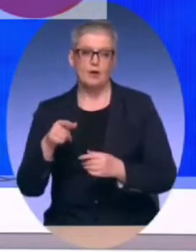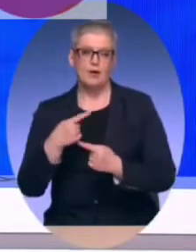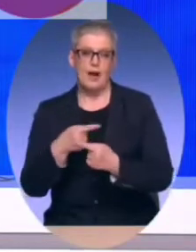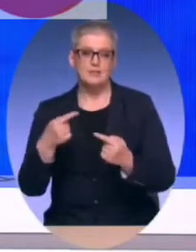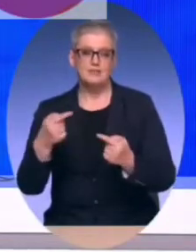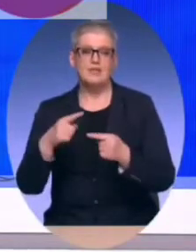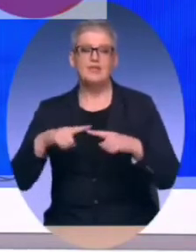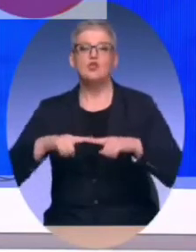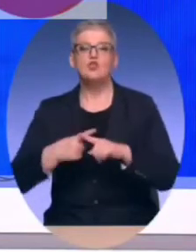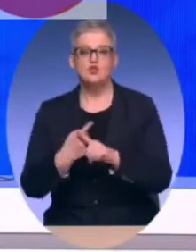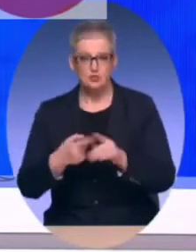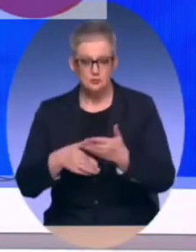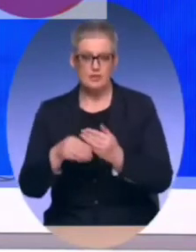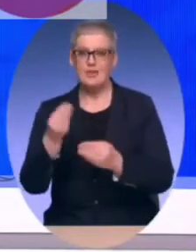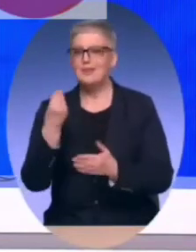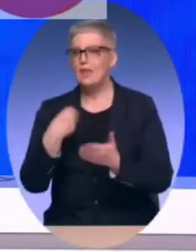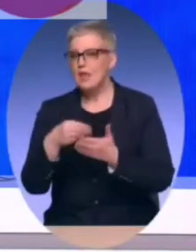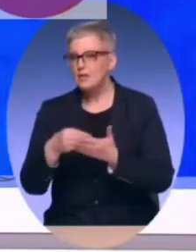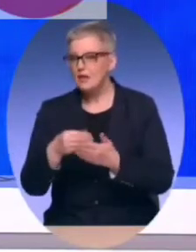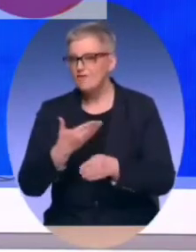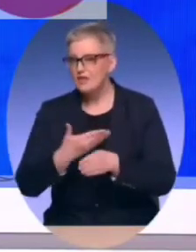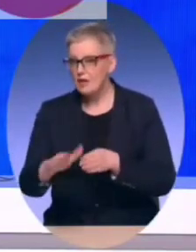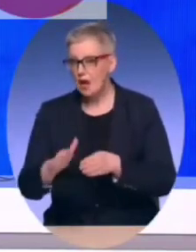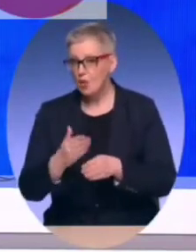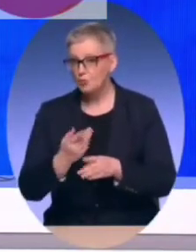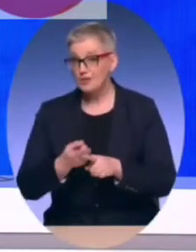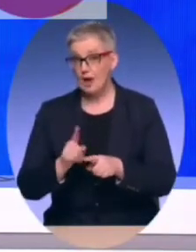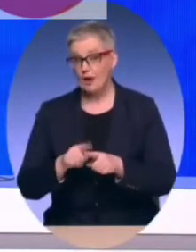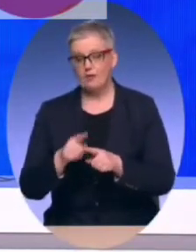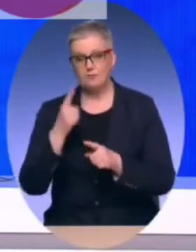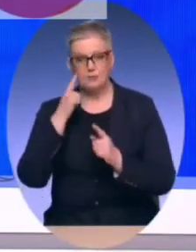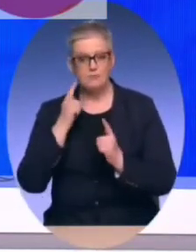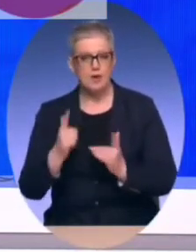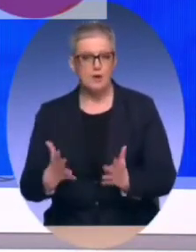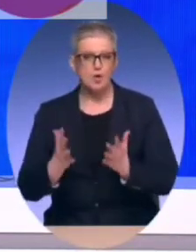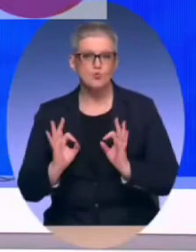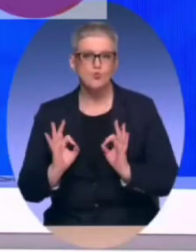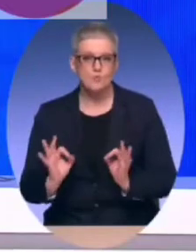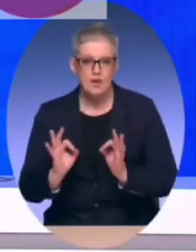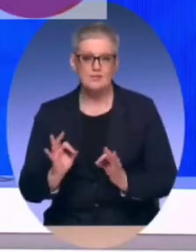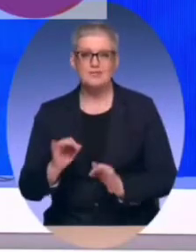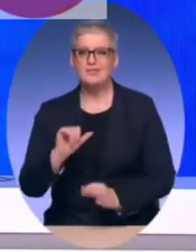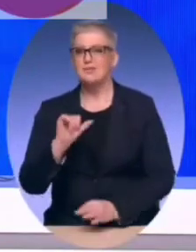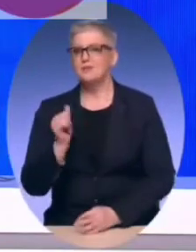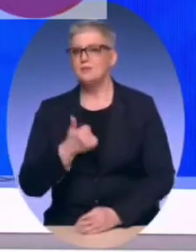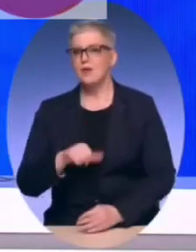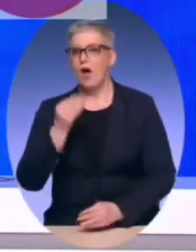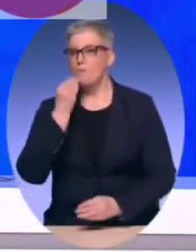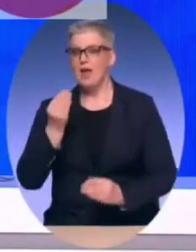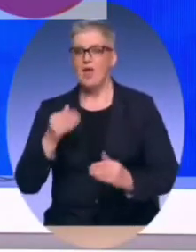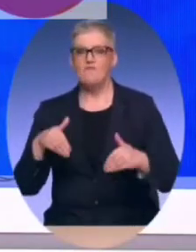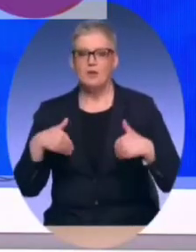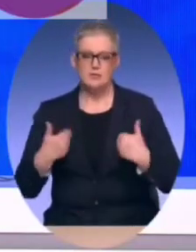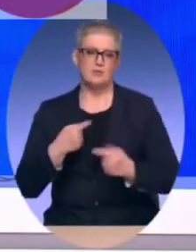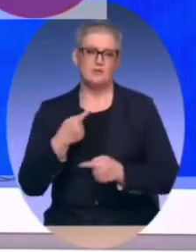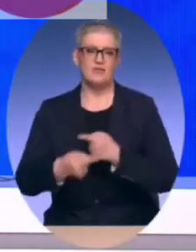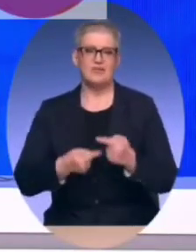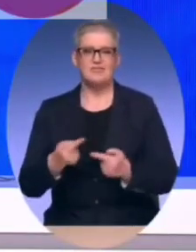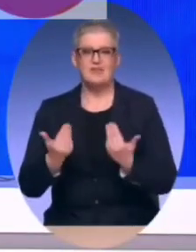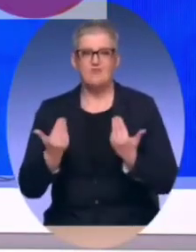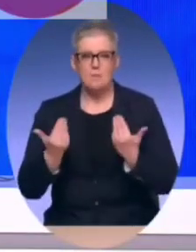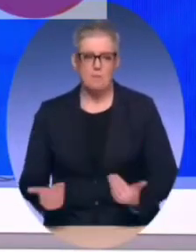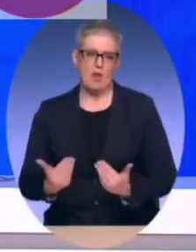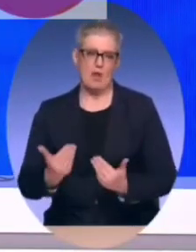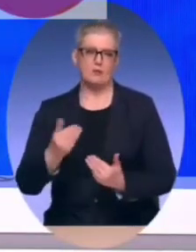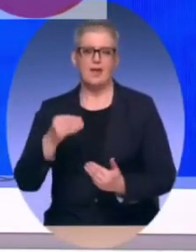техническими средствами, деньги выделяются. Ну и, разумеется, вот самое эффективное, современное, дорогое